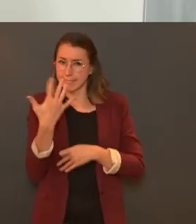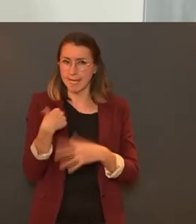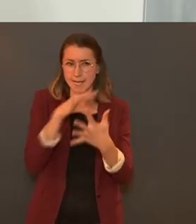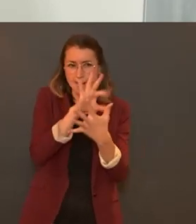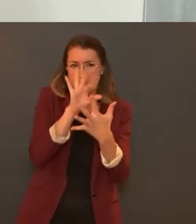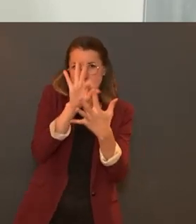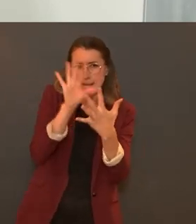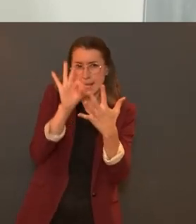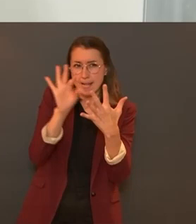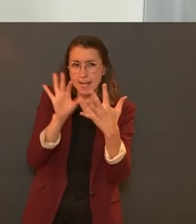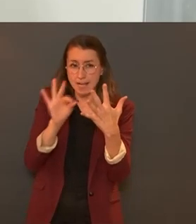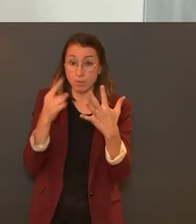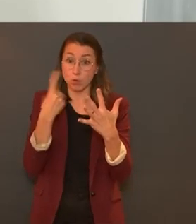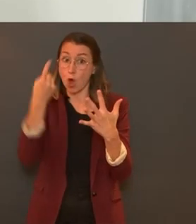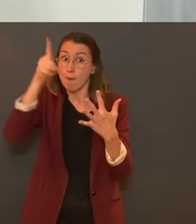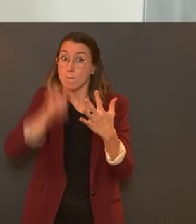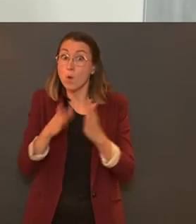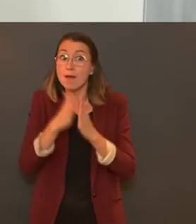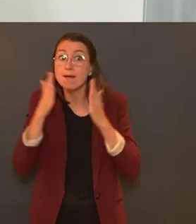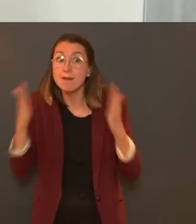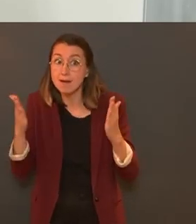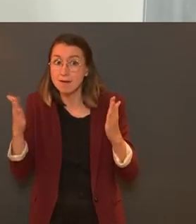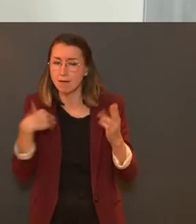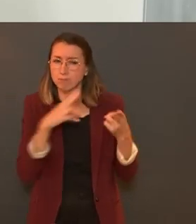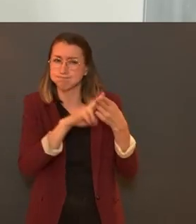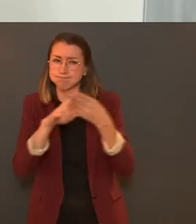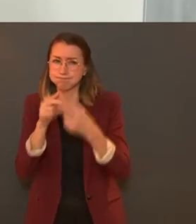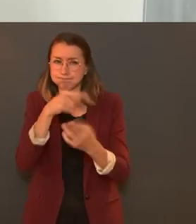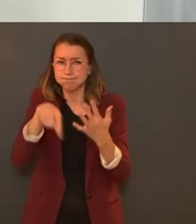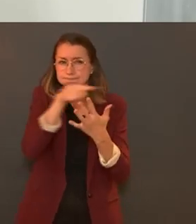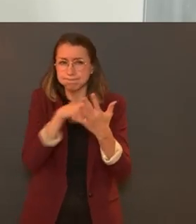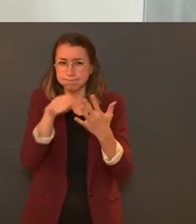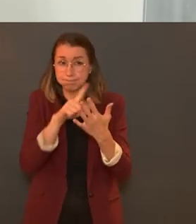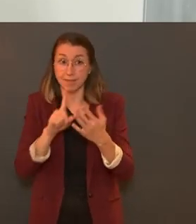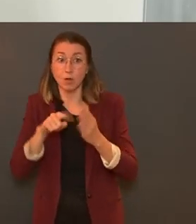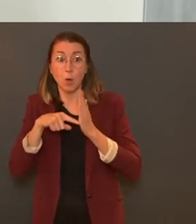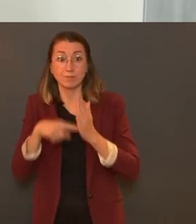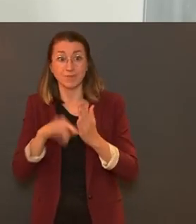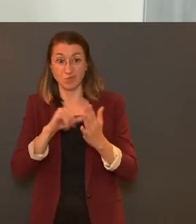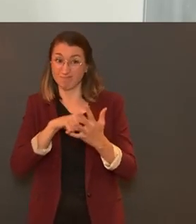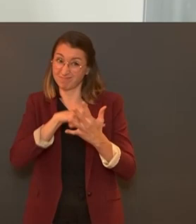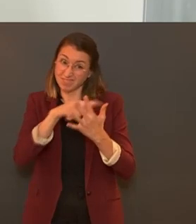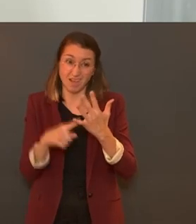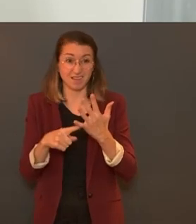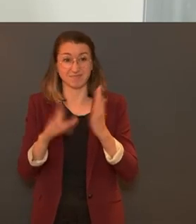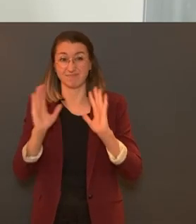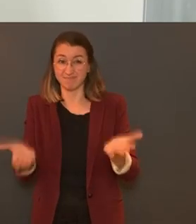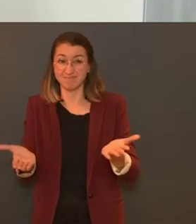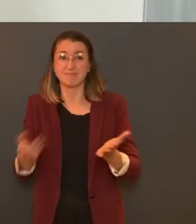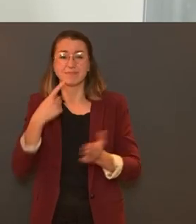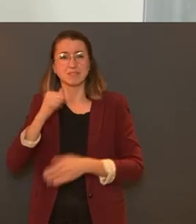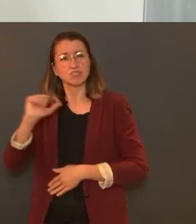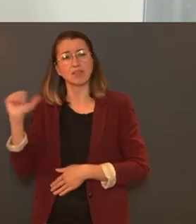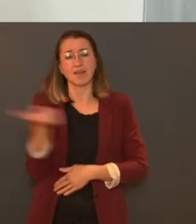mois. Et puisque ce n'est pas une obligation, cela induit que vous devez faire ce choix en âme et conscience. Mais que